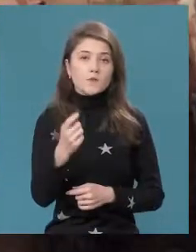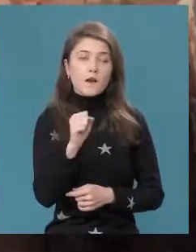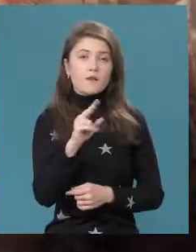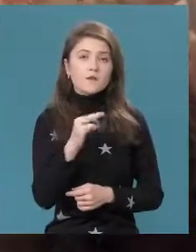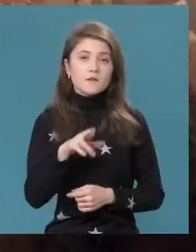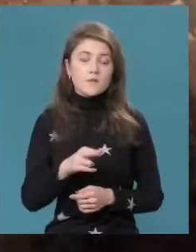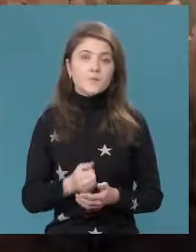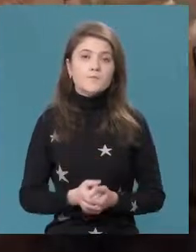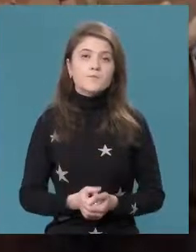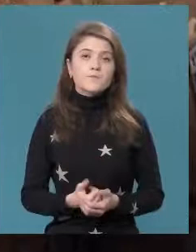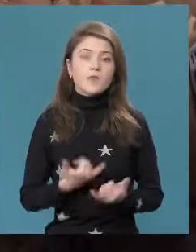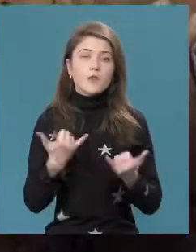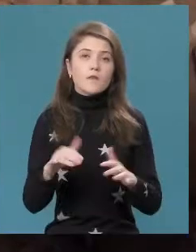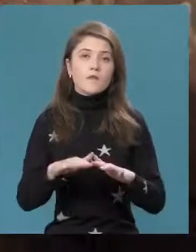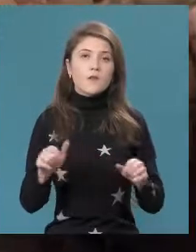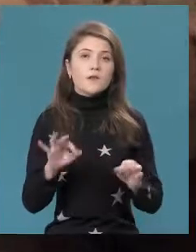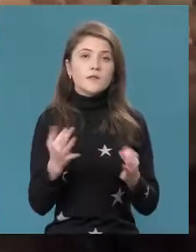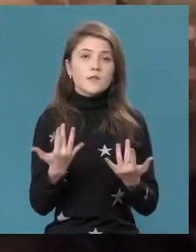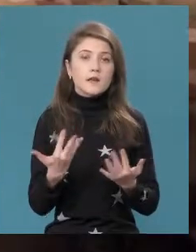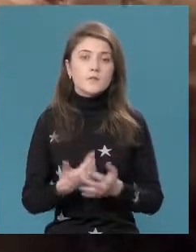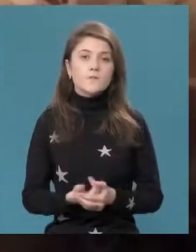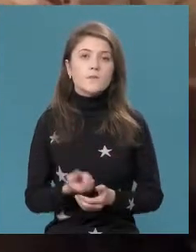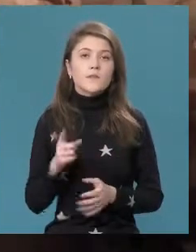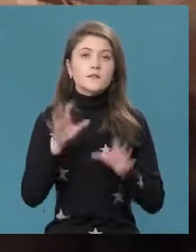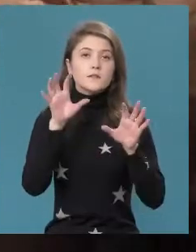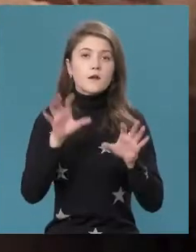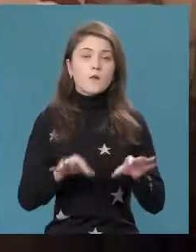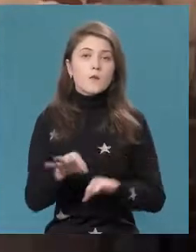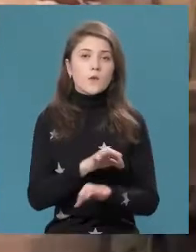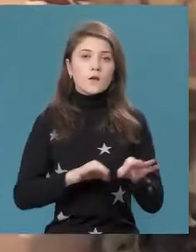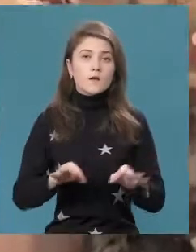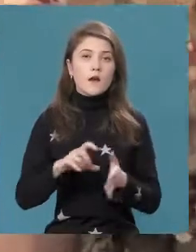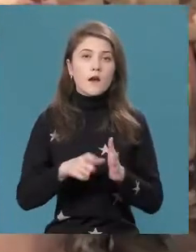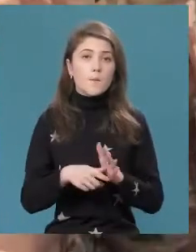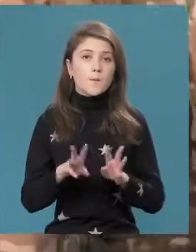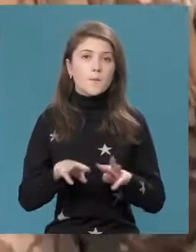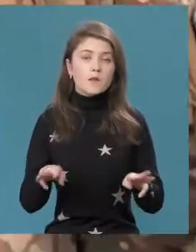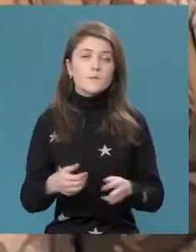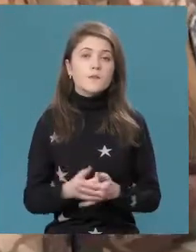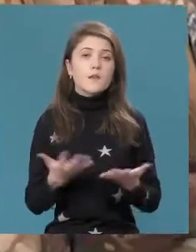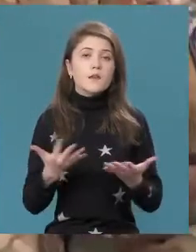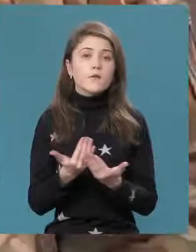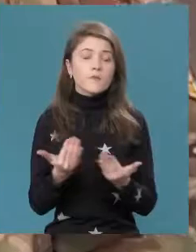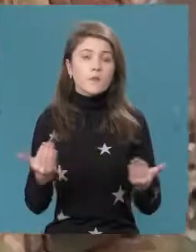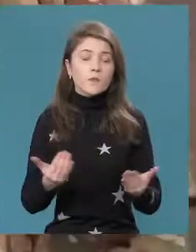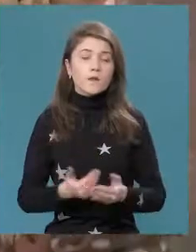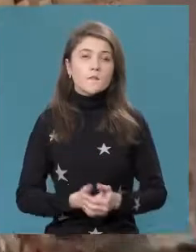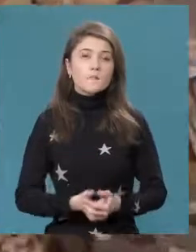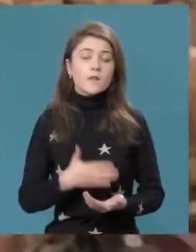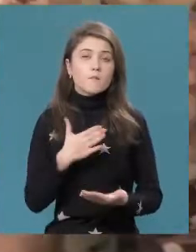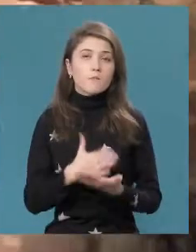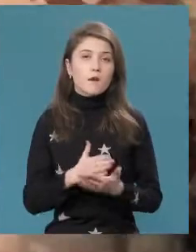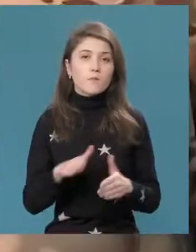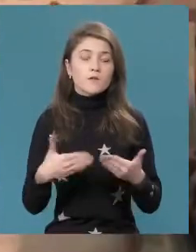попереджувальна акція для влади, оскільки ті законопроекти кабміновський, комітетський, які вони мають поставити в